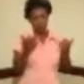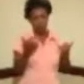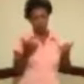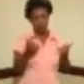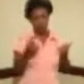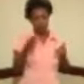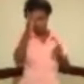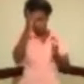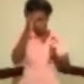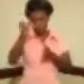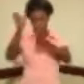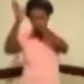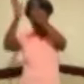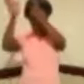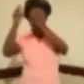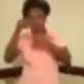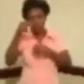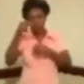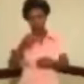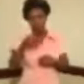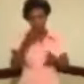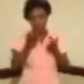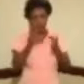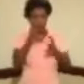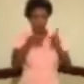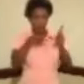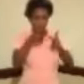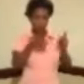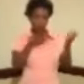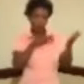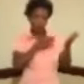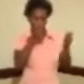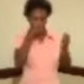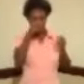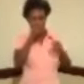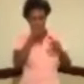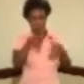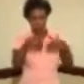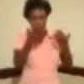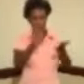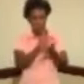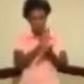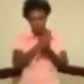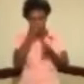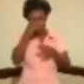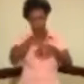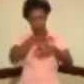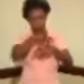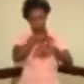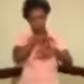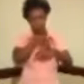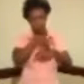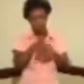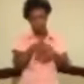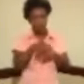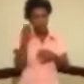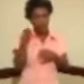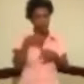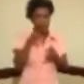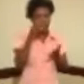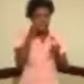c'est grand-papa, et notaire, je ne sais pas si un notaire là, qui est capable de dire que qu'on recevait parfois des papiers qui dataient